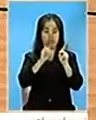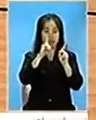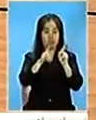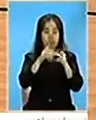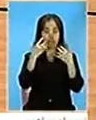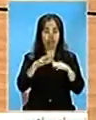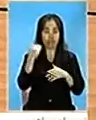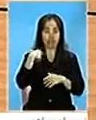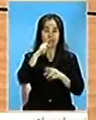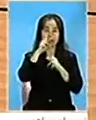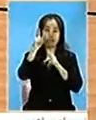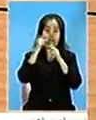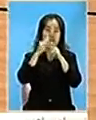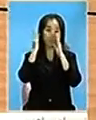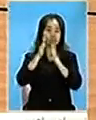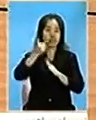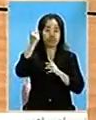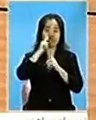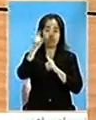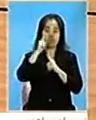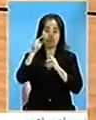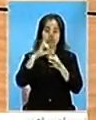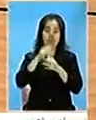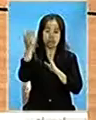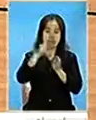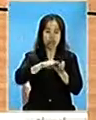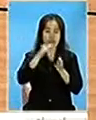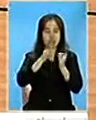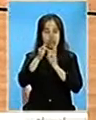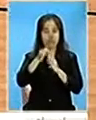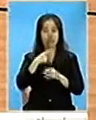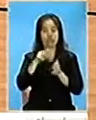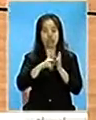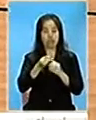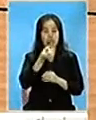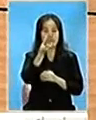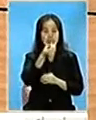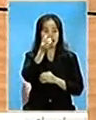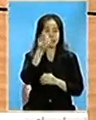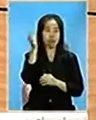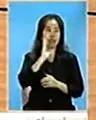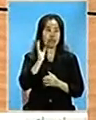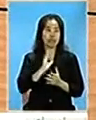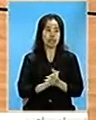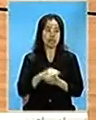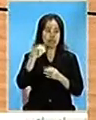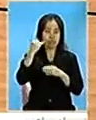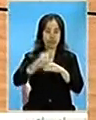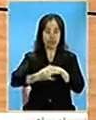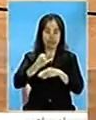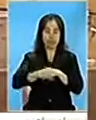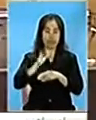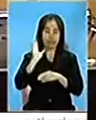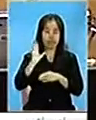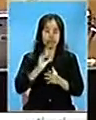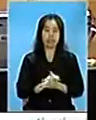การกล่าวถึงบุคคลภายนอกก็ดีกล่าวถึงสถาบันพระมหากษัตริย์ยุแยงใส่ร้ายผู้คนผม เอา จะจบได้แล้ว ครับเดี๋ยวผมจะวินิ